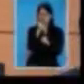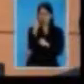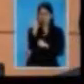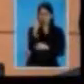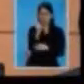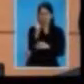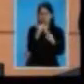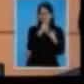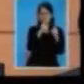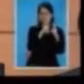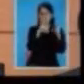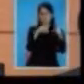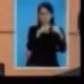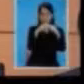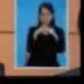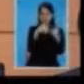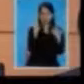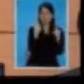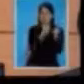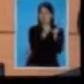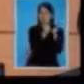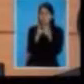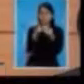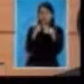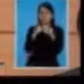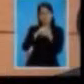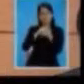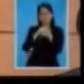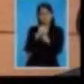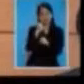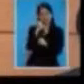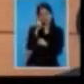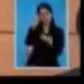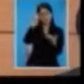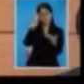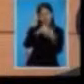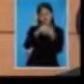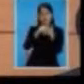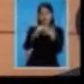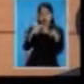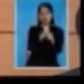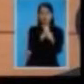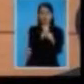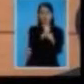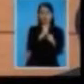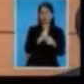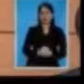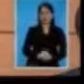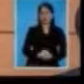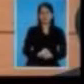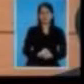ค่ะ นี่คือบรรยากาศสดณขณะนี้นะคะซึ่งการอภิปรายก็ยังไม่เสร็จสิ้นค่ะ